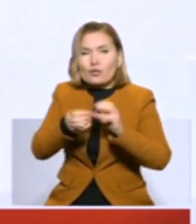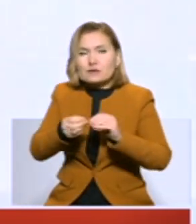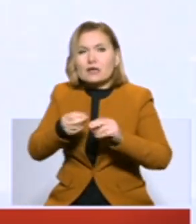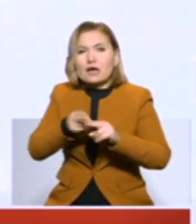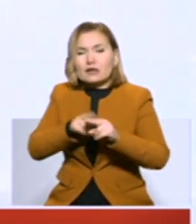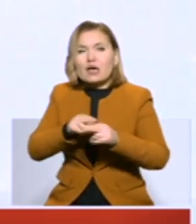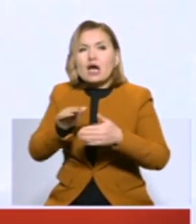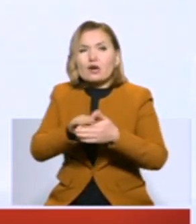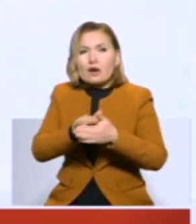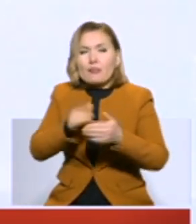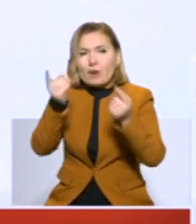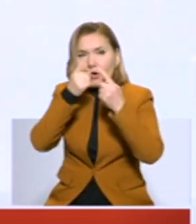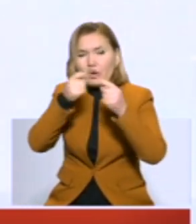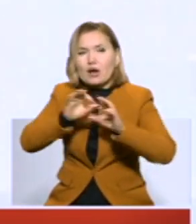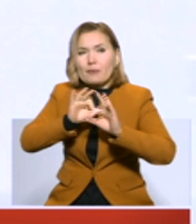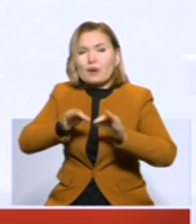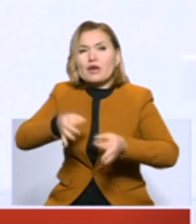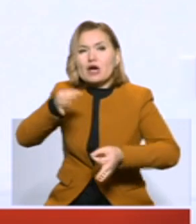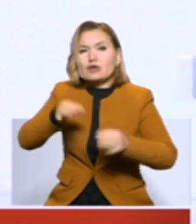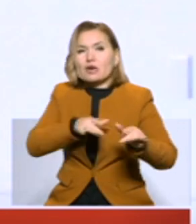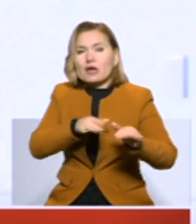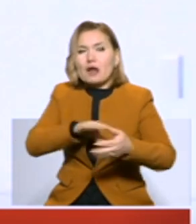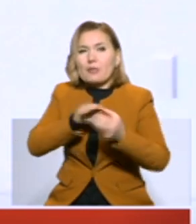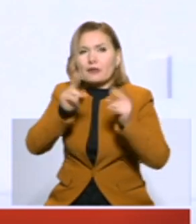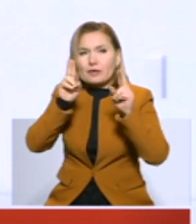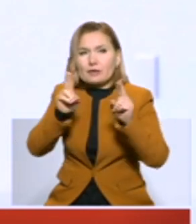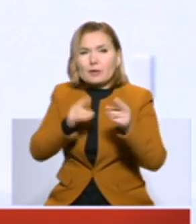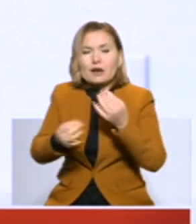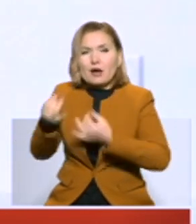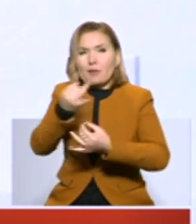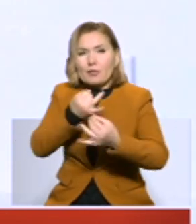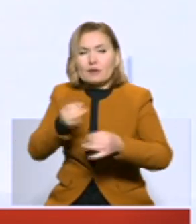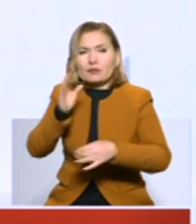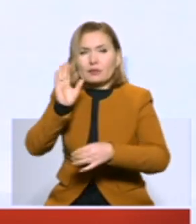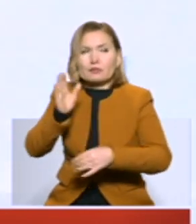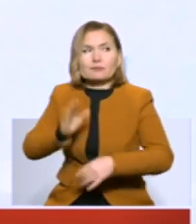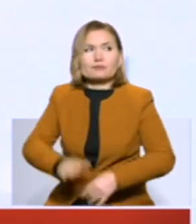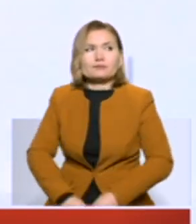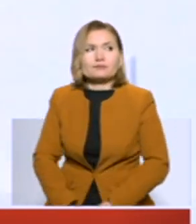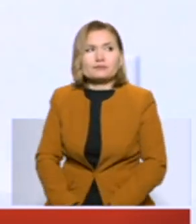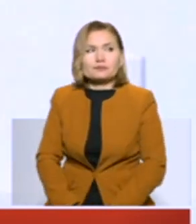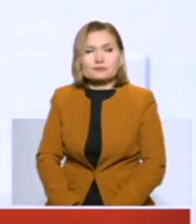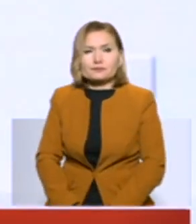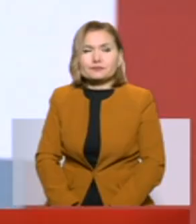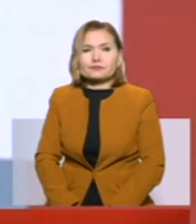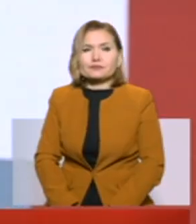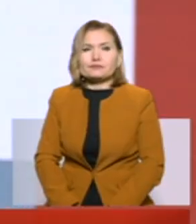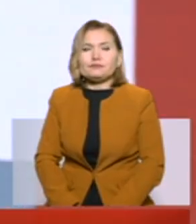ме? Бүгін ашық алаңда ашық сот процесінің талаптары талқыланады. Арнадан ауыспаңыздар.